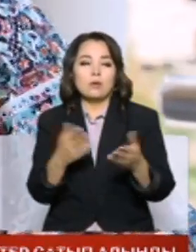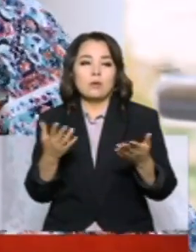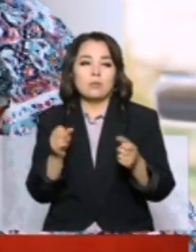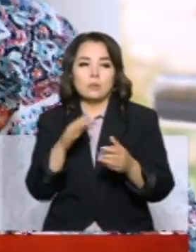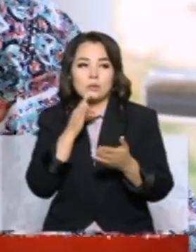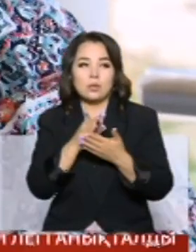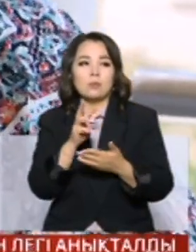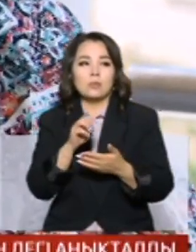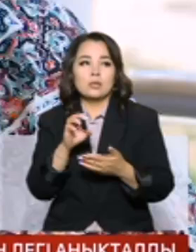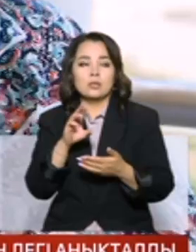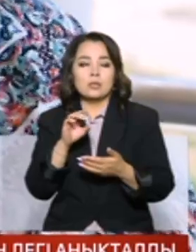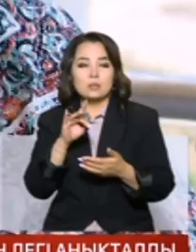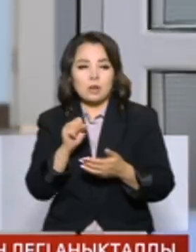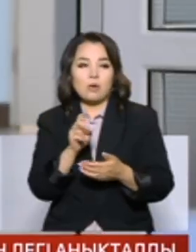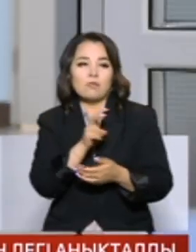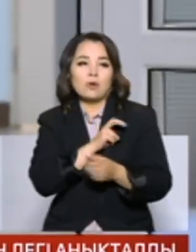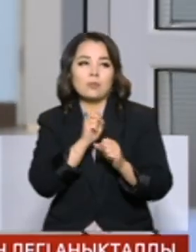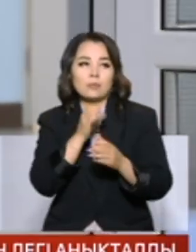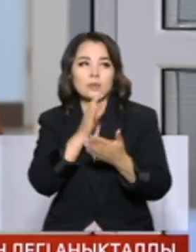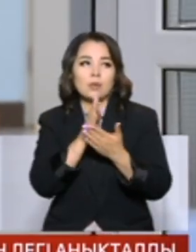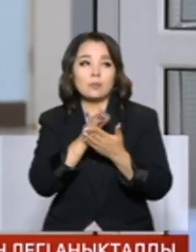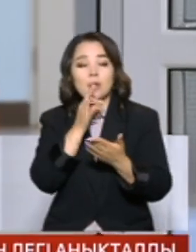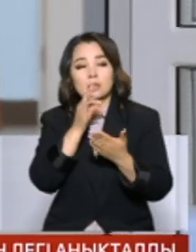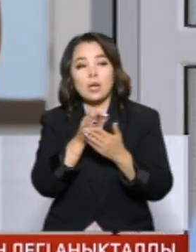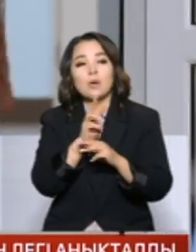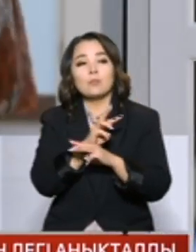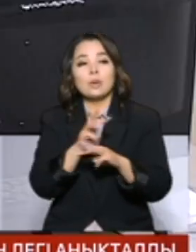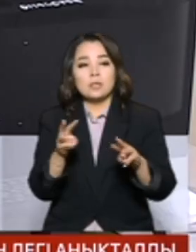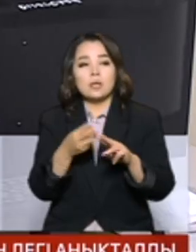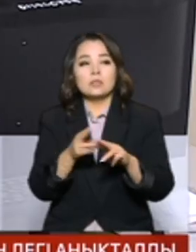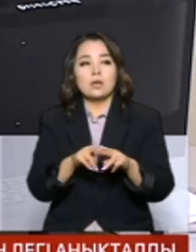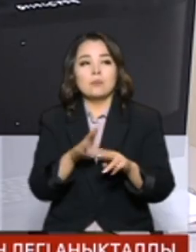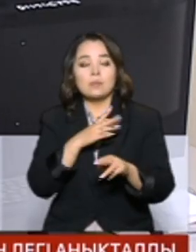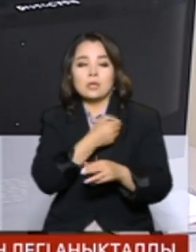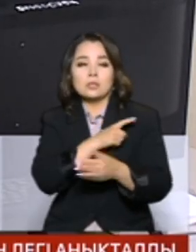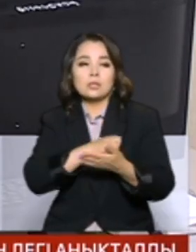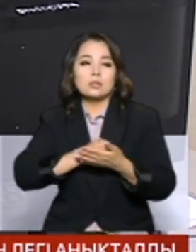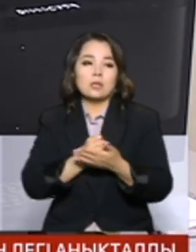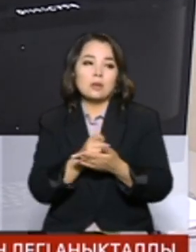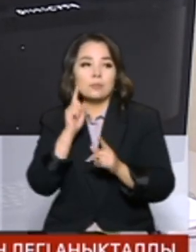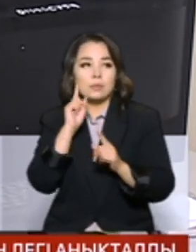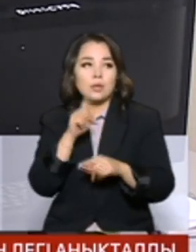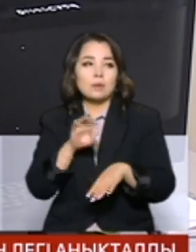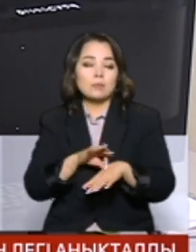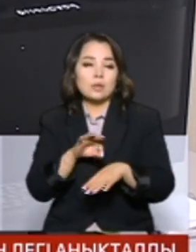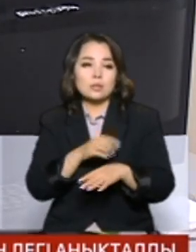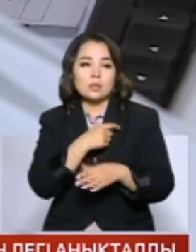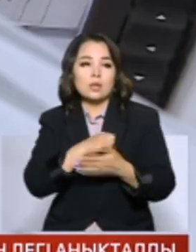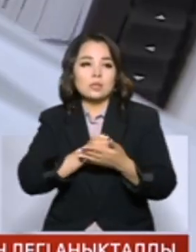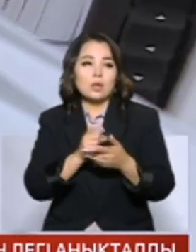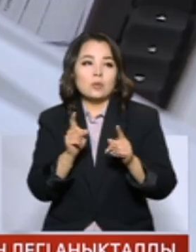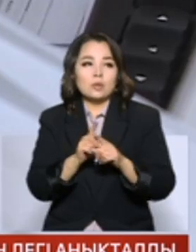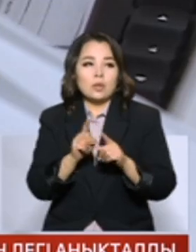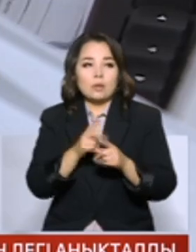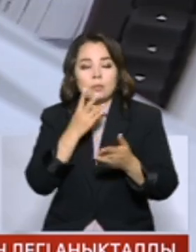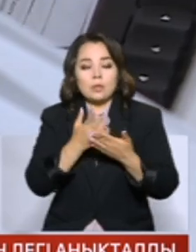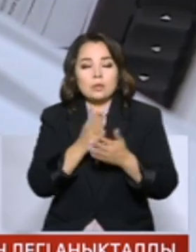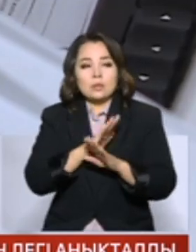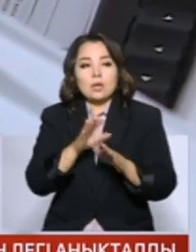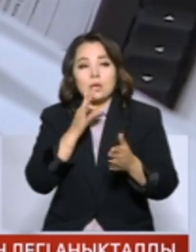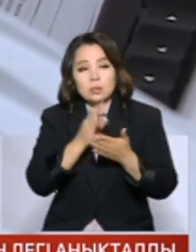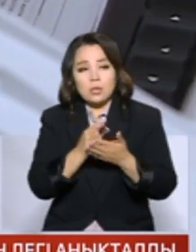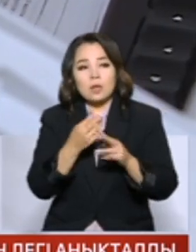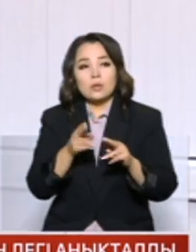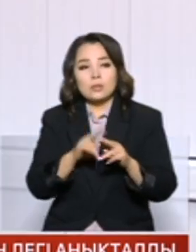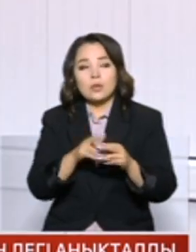ол медсестра дәрігер болады. Ал жауапты министрлік мергерлік диагноз белгілі бір дертке диагноз қою дегенді білдірмейді дейді.